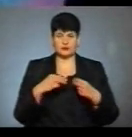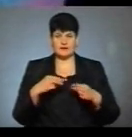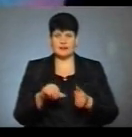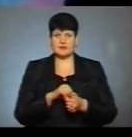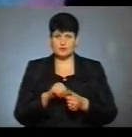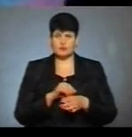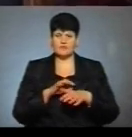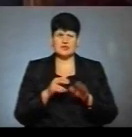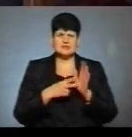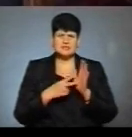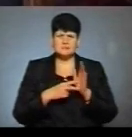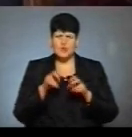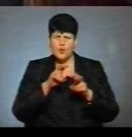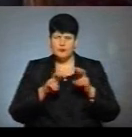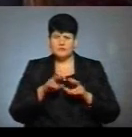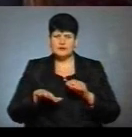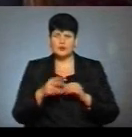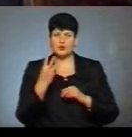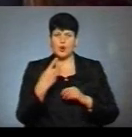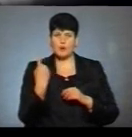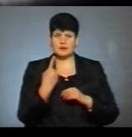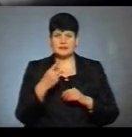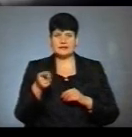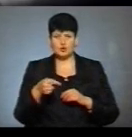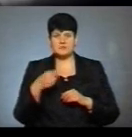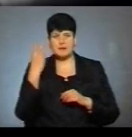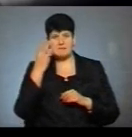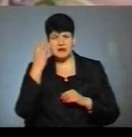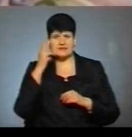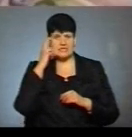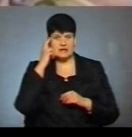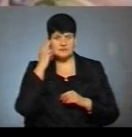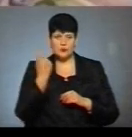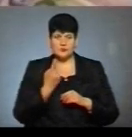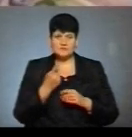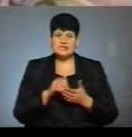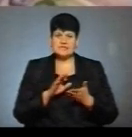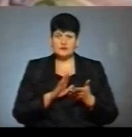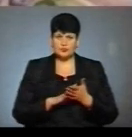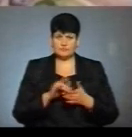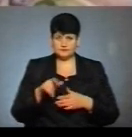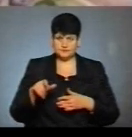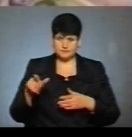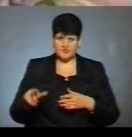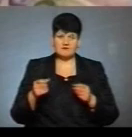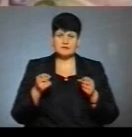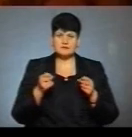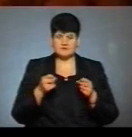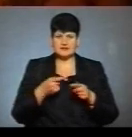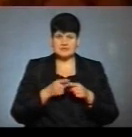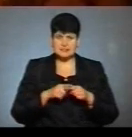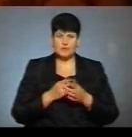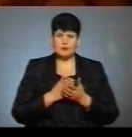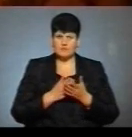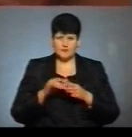провели 70 обшуків на території трьох областей – Тернопільської, Хмельницької і Київської, де зареєстровані підозрювані. У спецоперації взяли